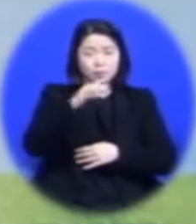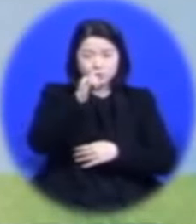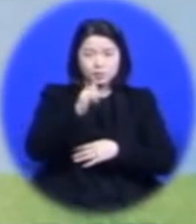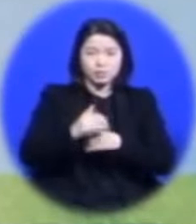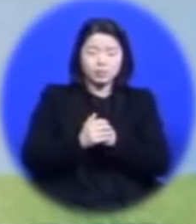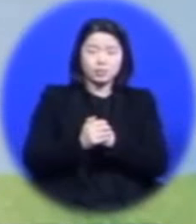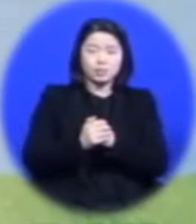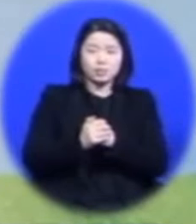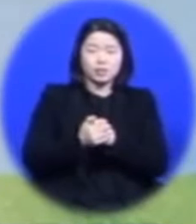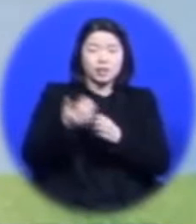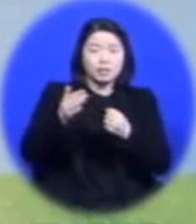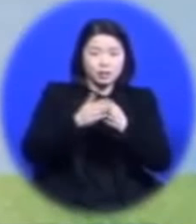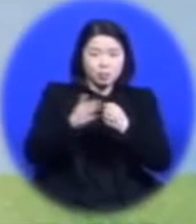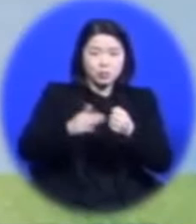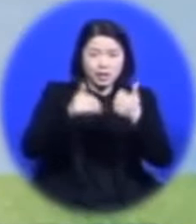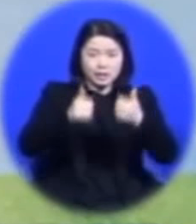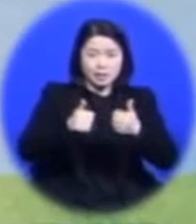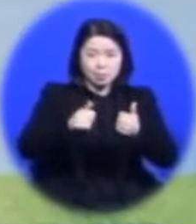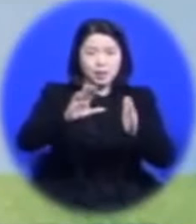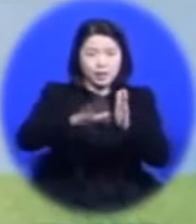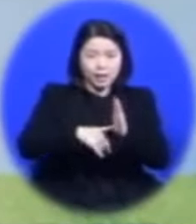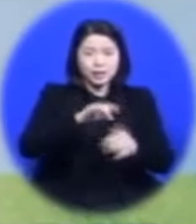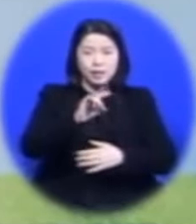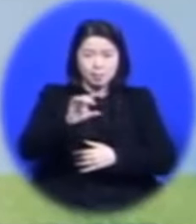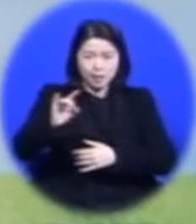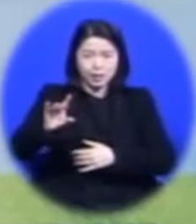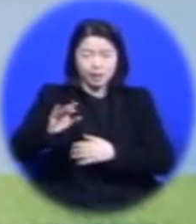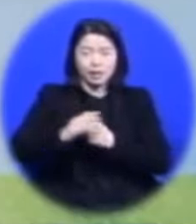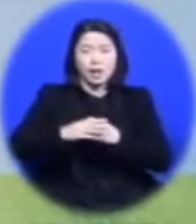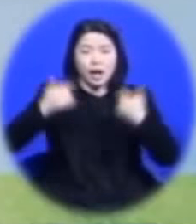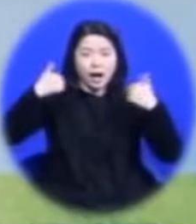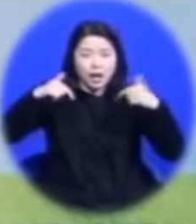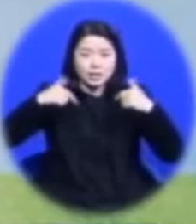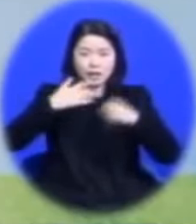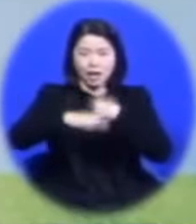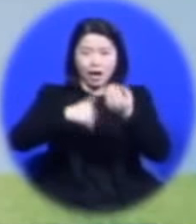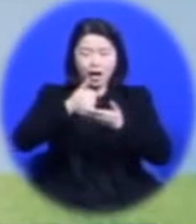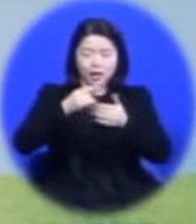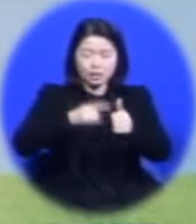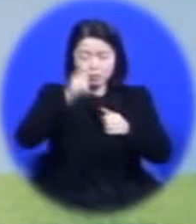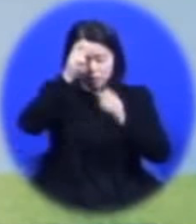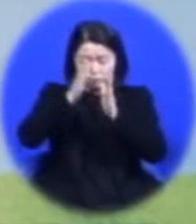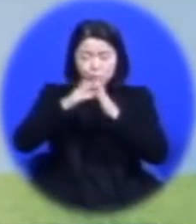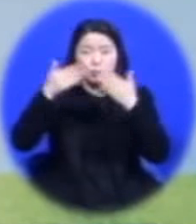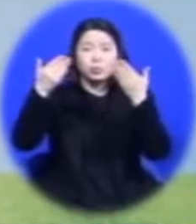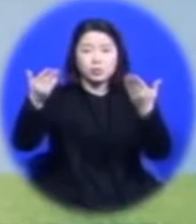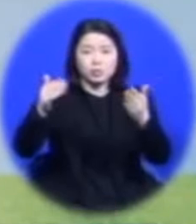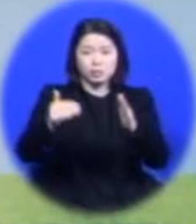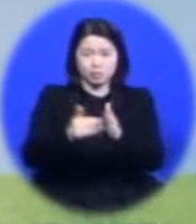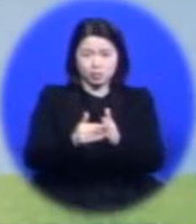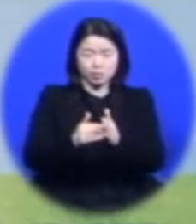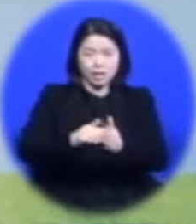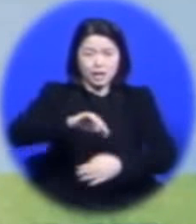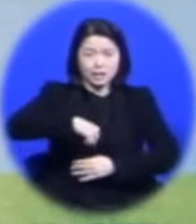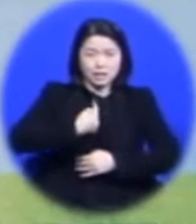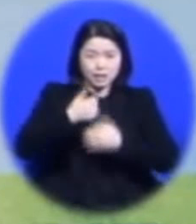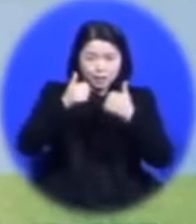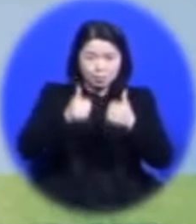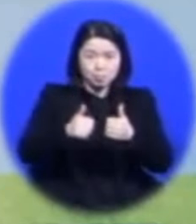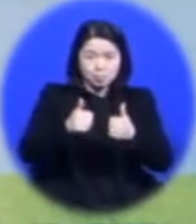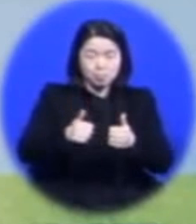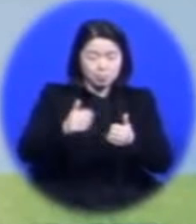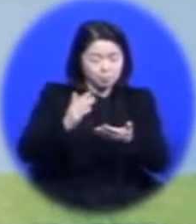생각했습니다 그러니까 재판할 때마다 항상 하나님께 기도하게 돼요 자기 판단으로는